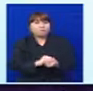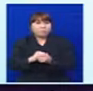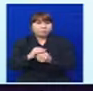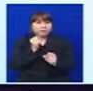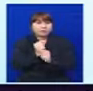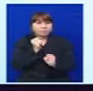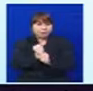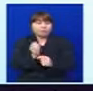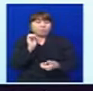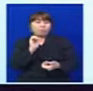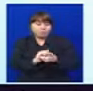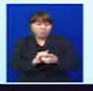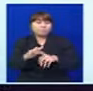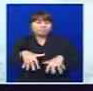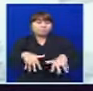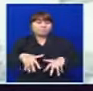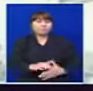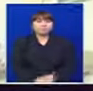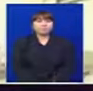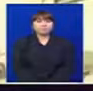ทำงานกับพี่น้องประชาชนด้วย